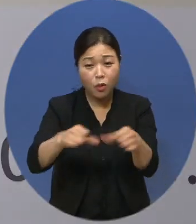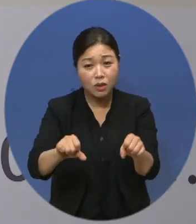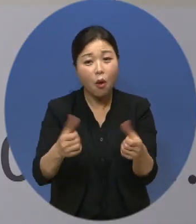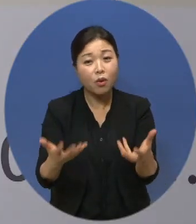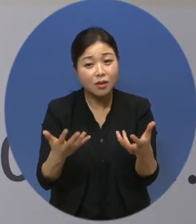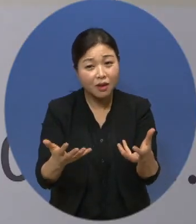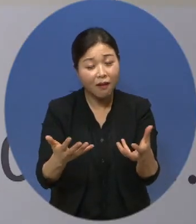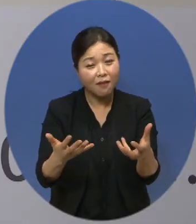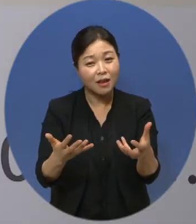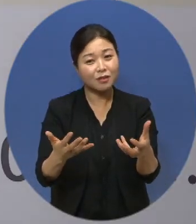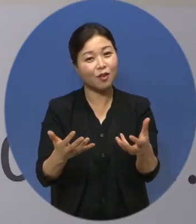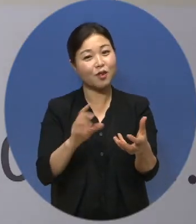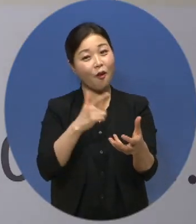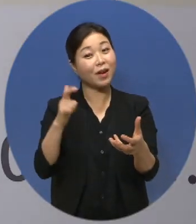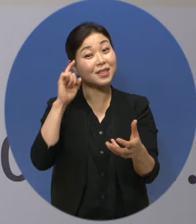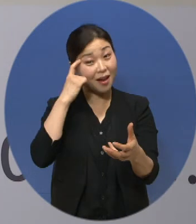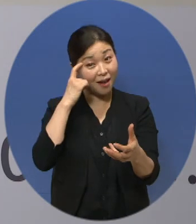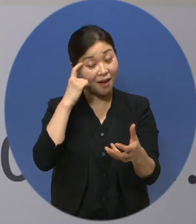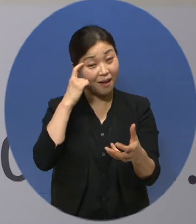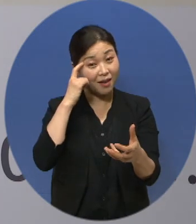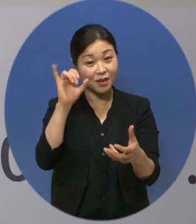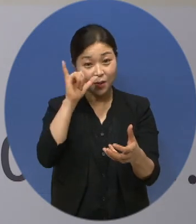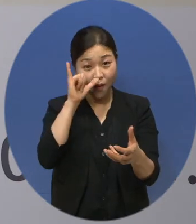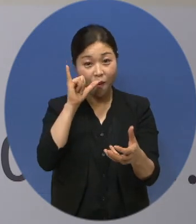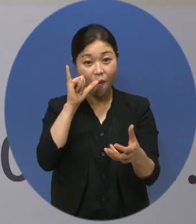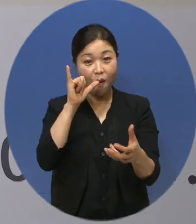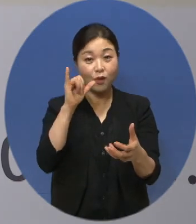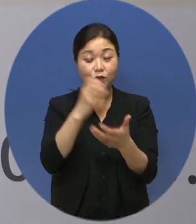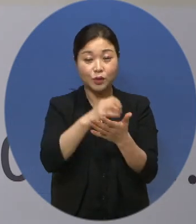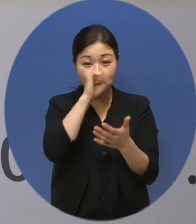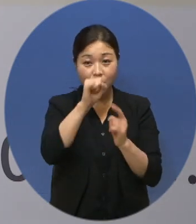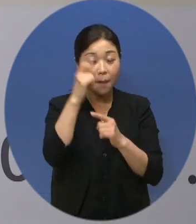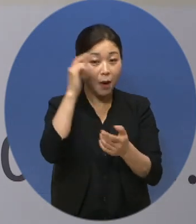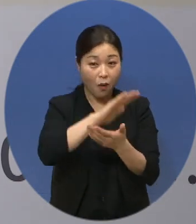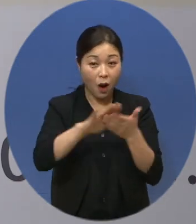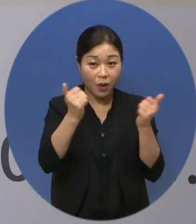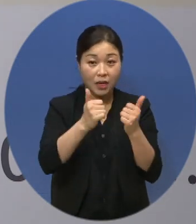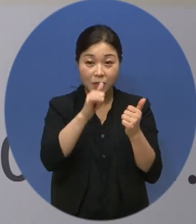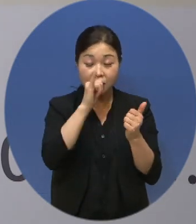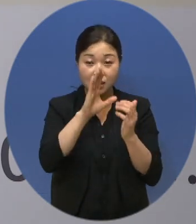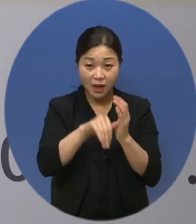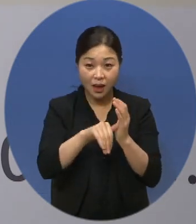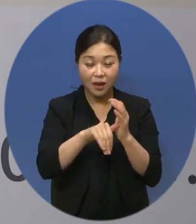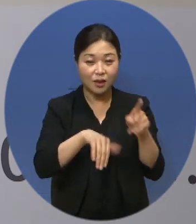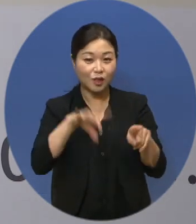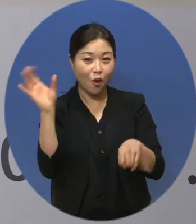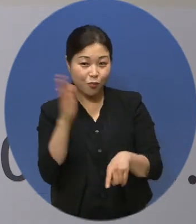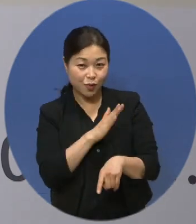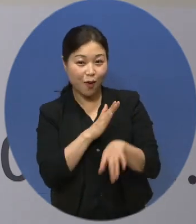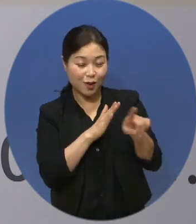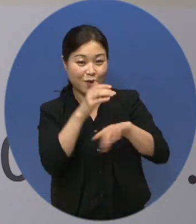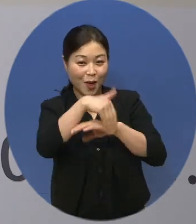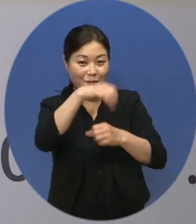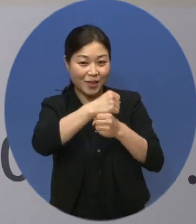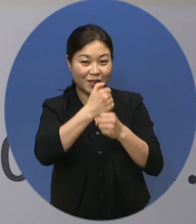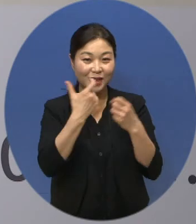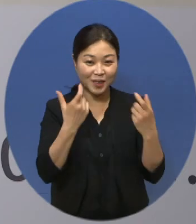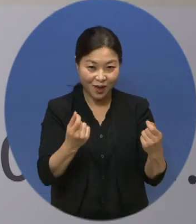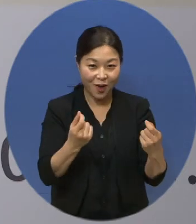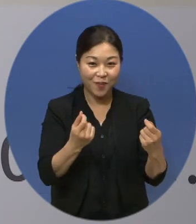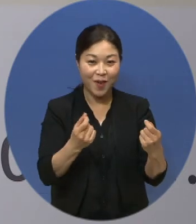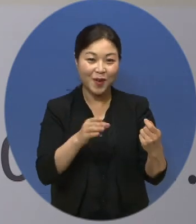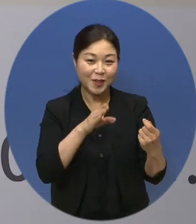해에 평화회담이 열리게 되었고 마치 그걸 처음부터 노린 것처럼 제가 굉장히 더